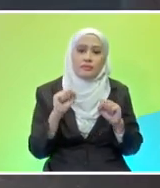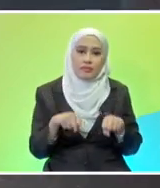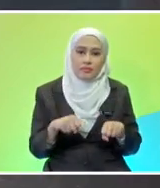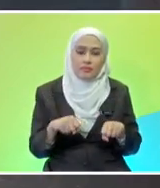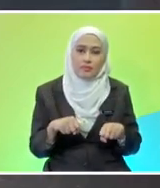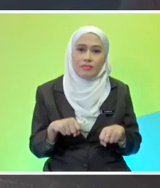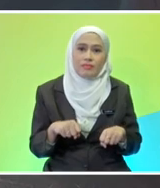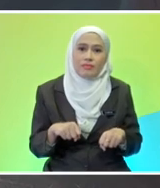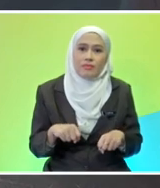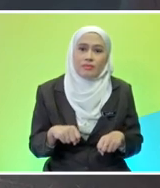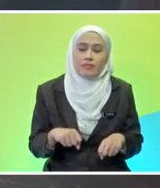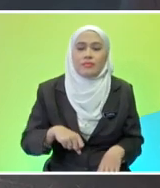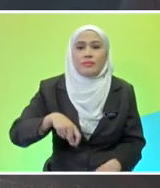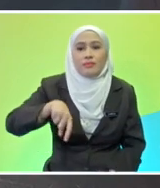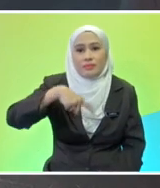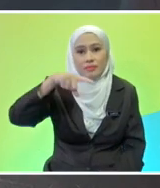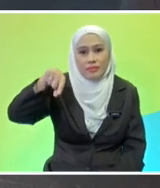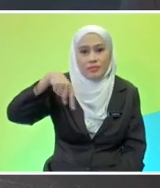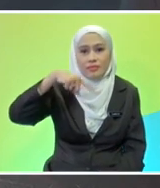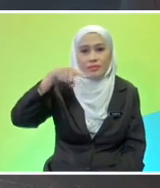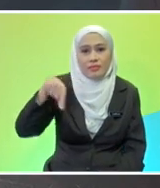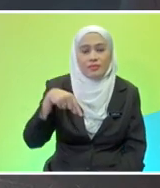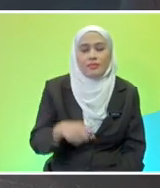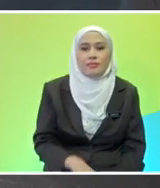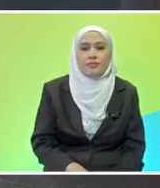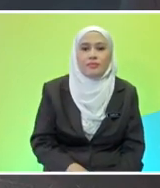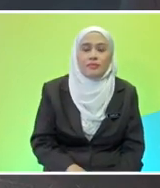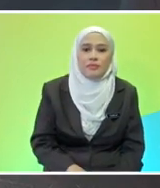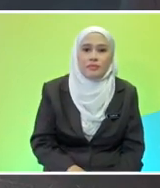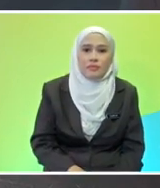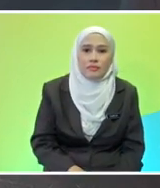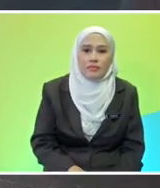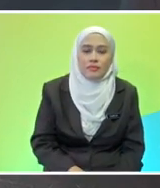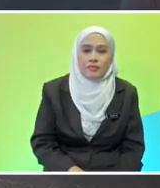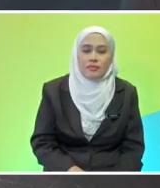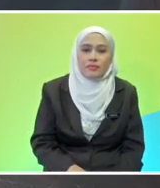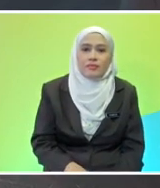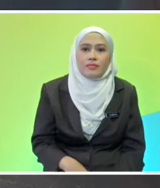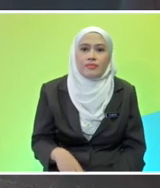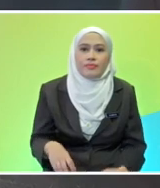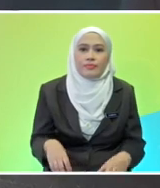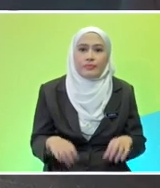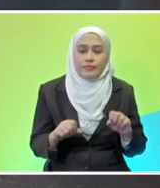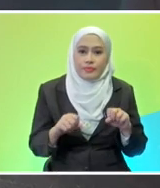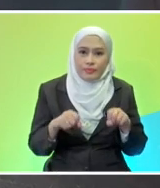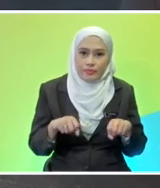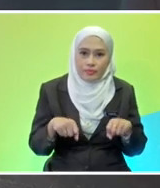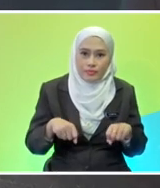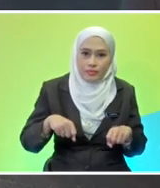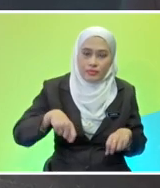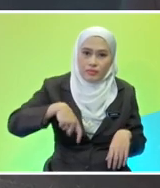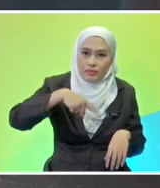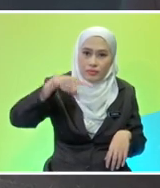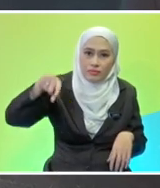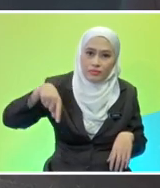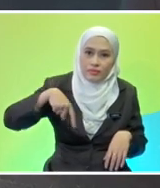last sekali yang terakhir ialah baru pusing-pusing. Pusing-pusing. Boleh nak pusingkan apa? Pusingkan satu badan kita. Pusingkan satu badan macam cikgu buat tadi tak ada